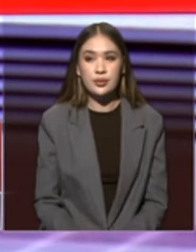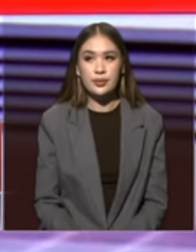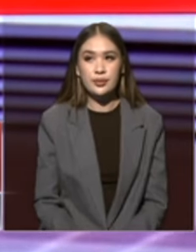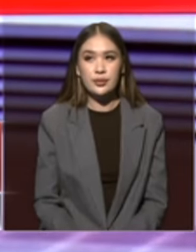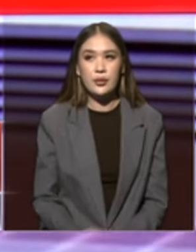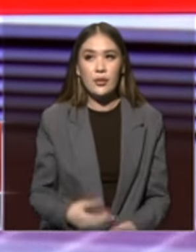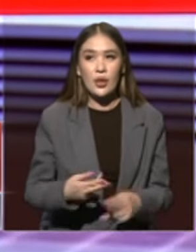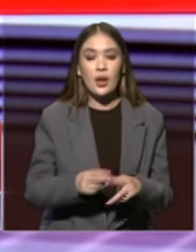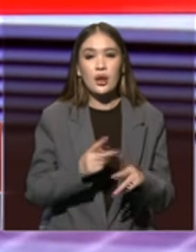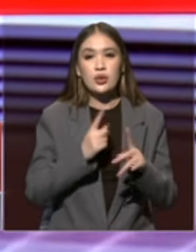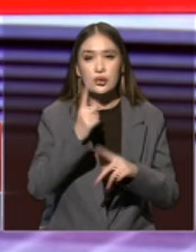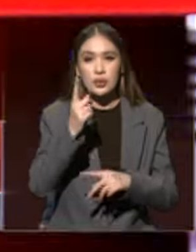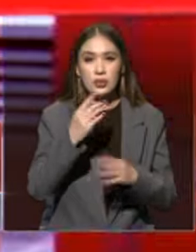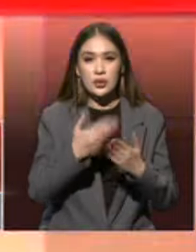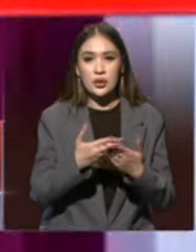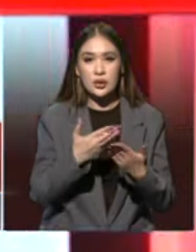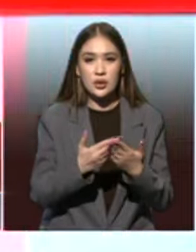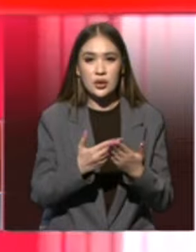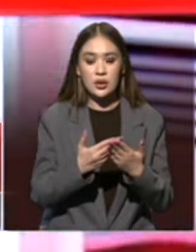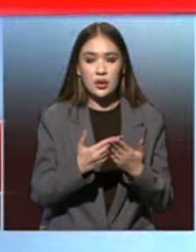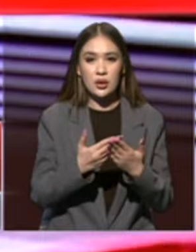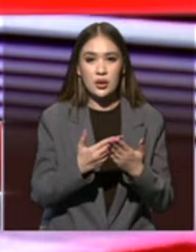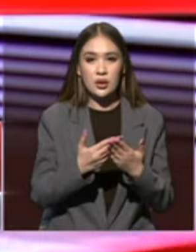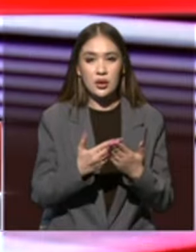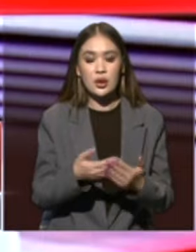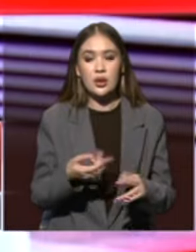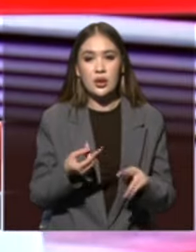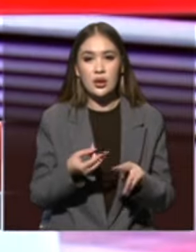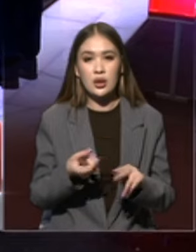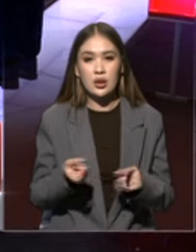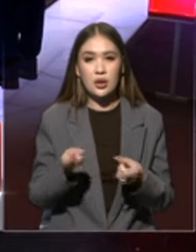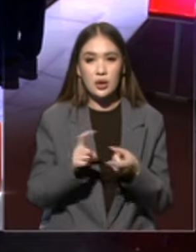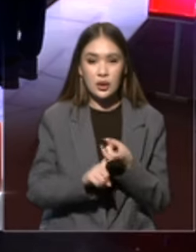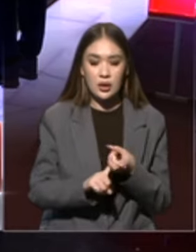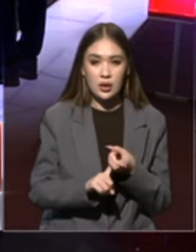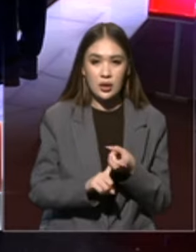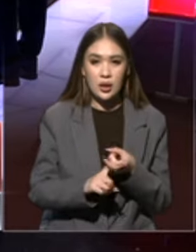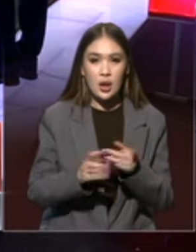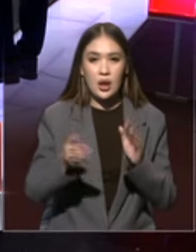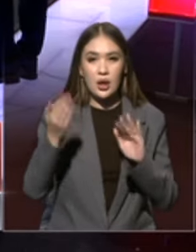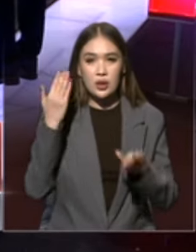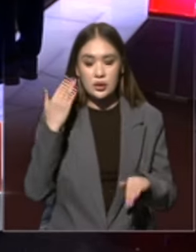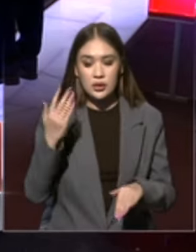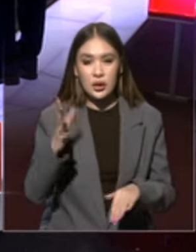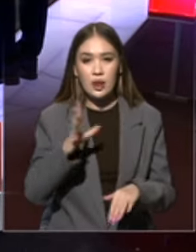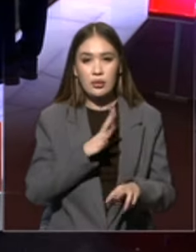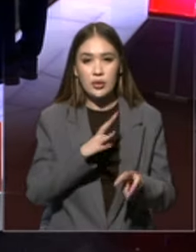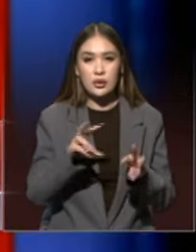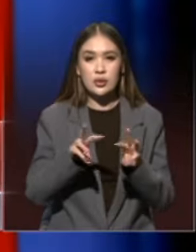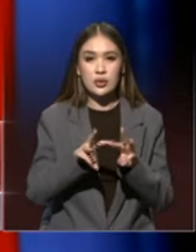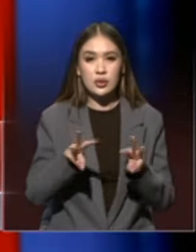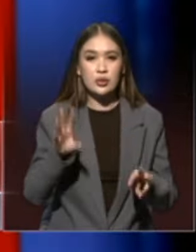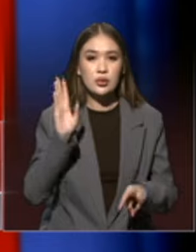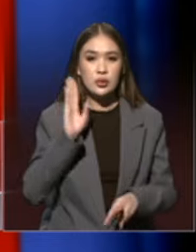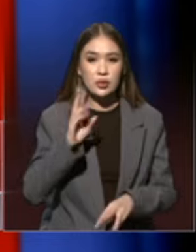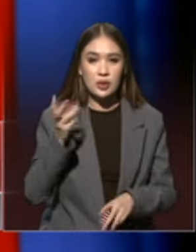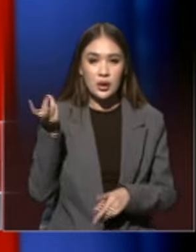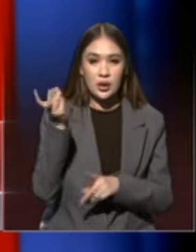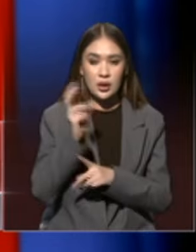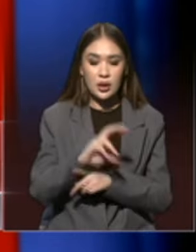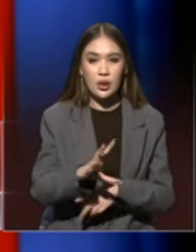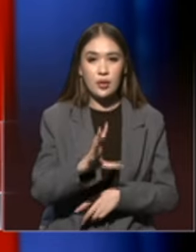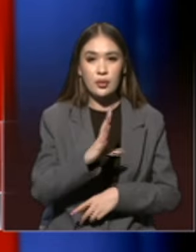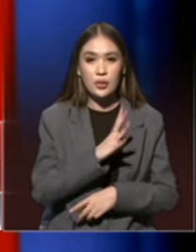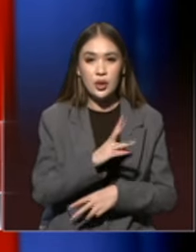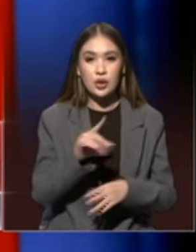Төбесіне қарай мысалы. Бақылау бар ма? Жалпы мен кеше алдын күні су министрлігі келген. Үкімет есебімен былтырғы. Сол кезде